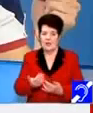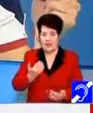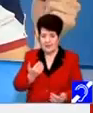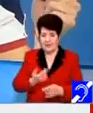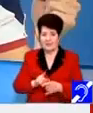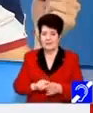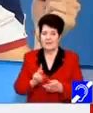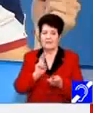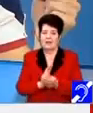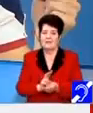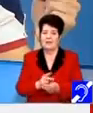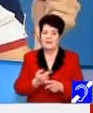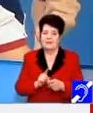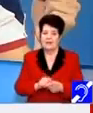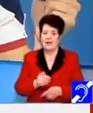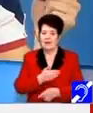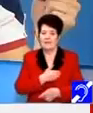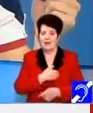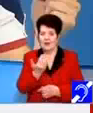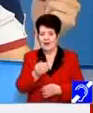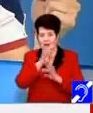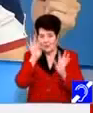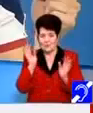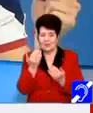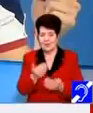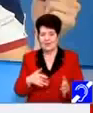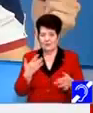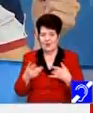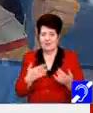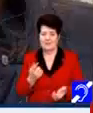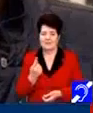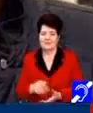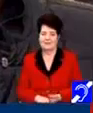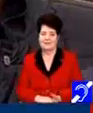meciului, Simona s-a întâlnit cu artistul pe care îl vrea la nunta ei, Andrea Bocelli.